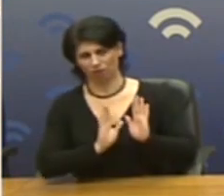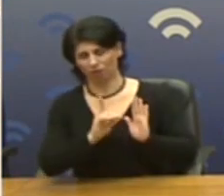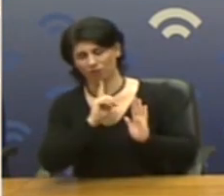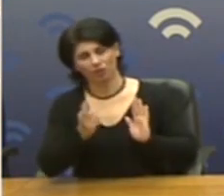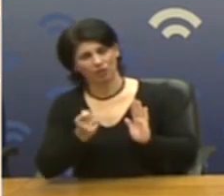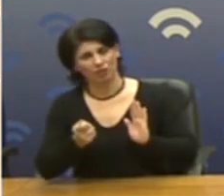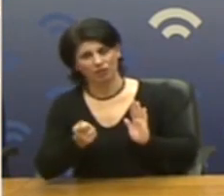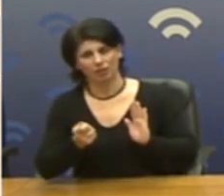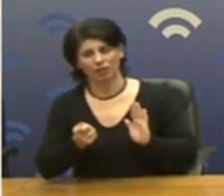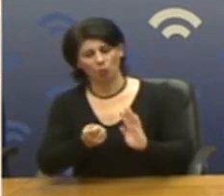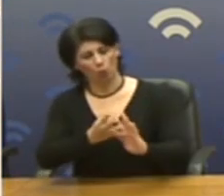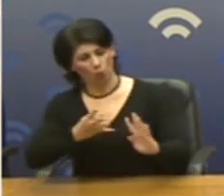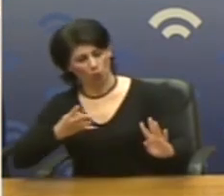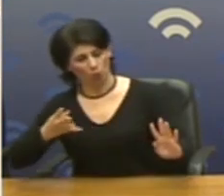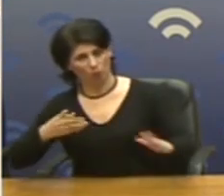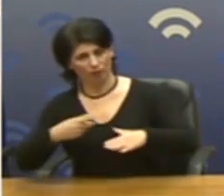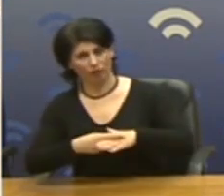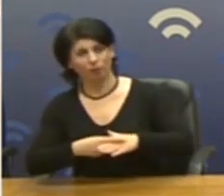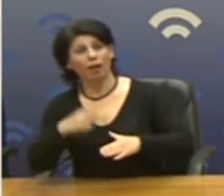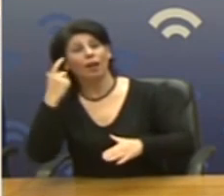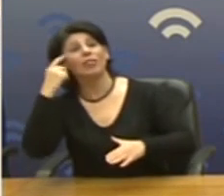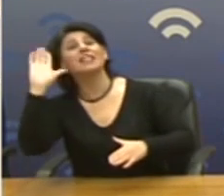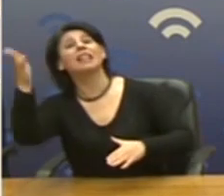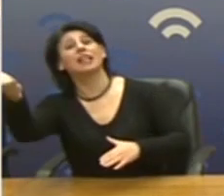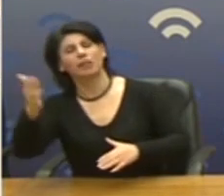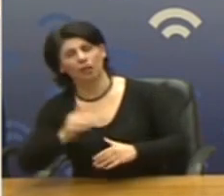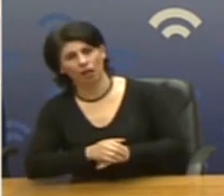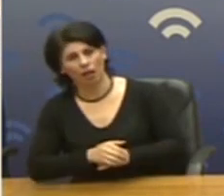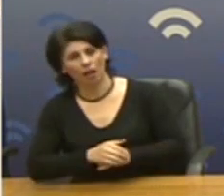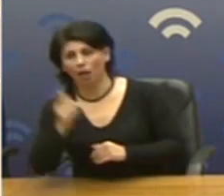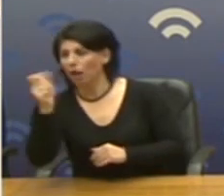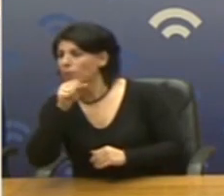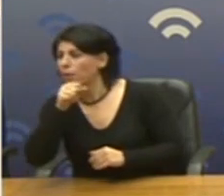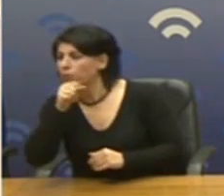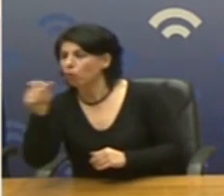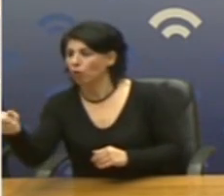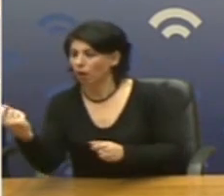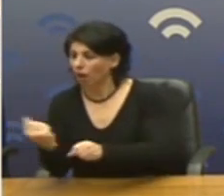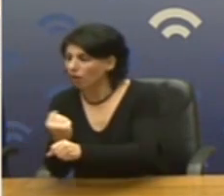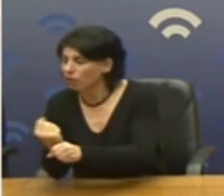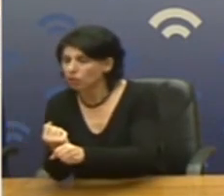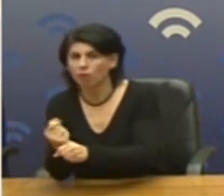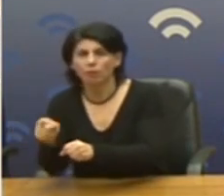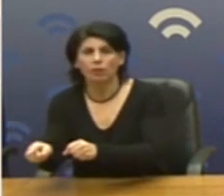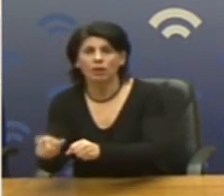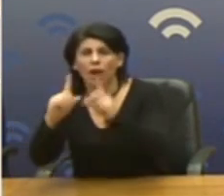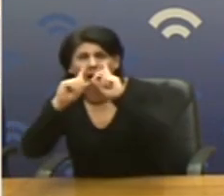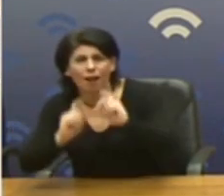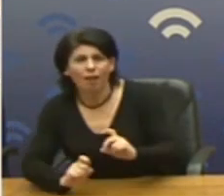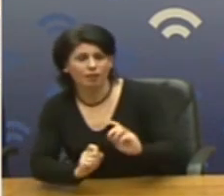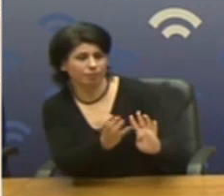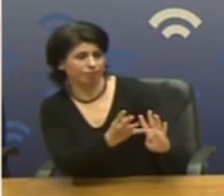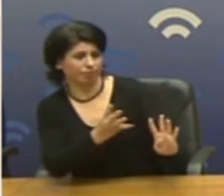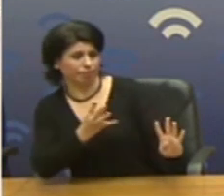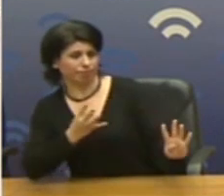αφορμή τις ουρές στις τράπεζες, λες και δεν ξέρετε πως οι συνταξιούχοι και οι εργαζόμενοι είναι αναγκασμένοι να στέκονται